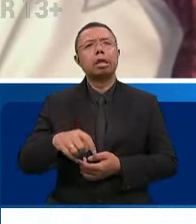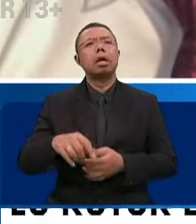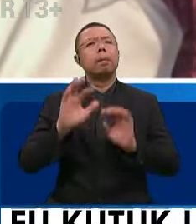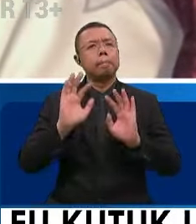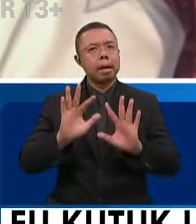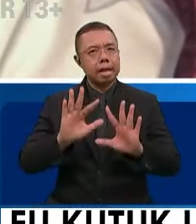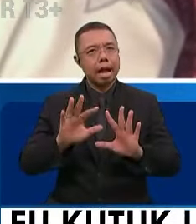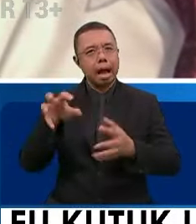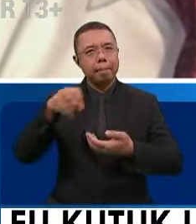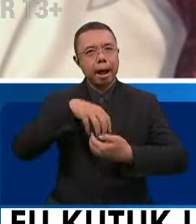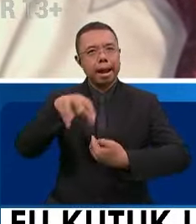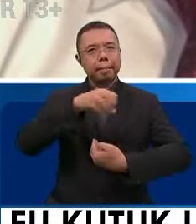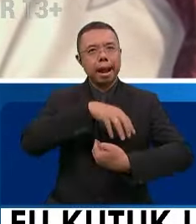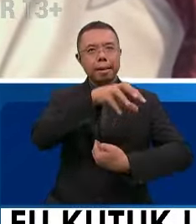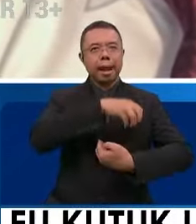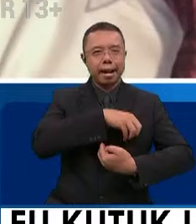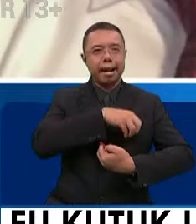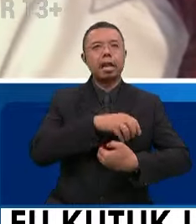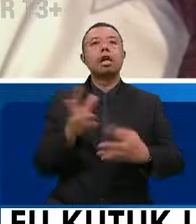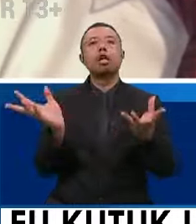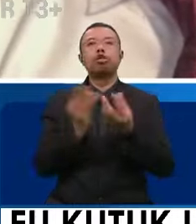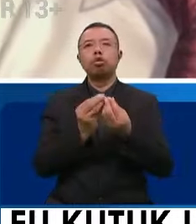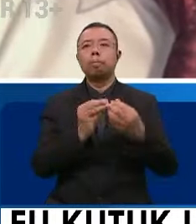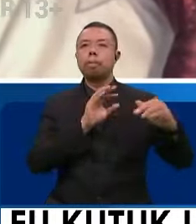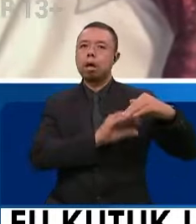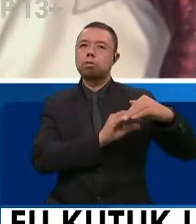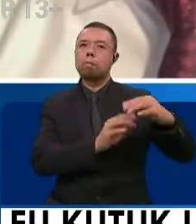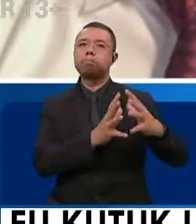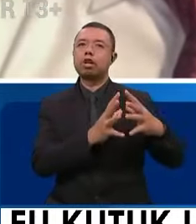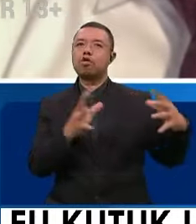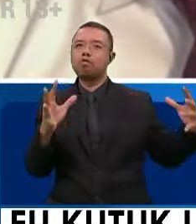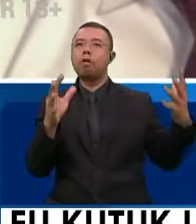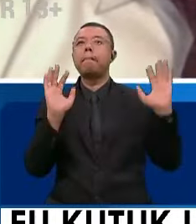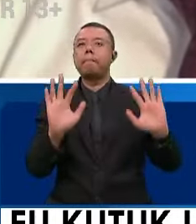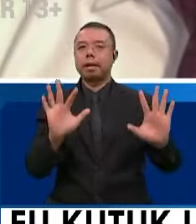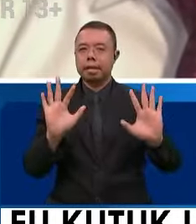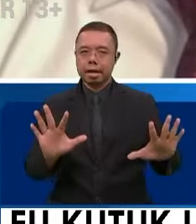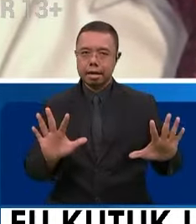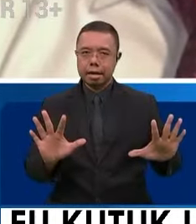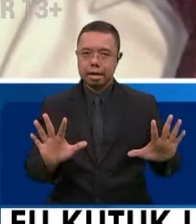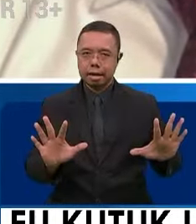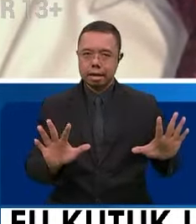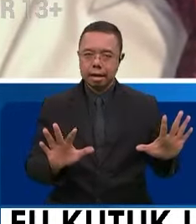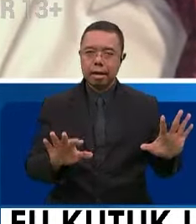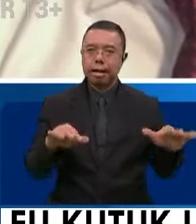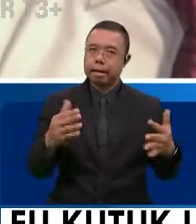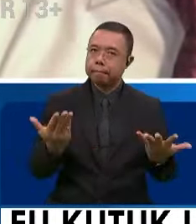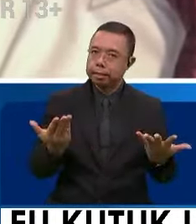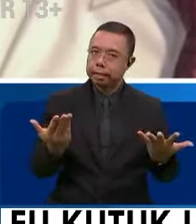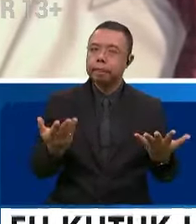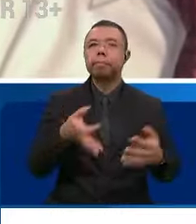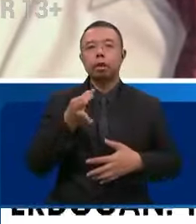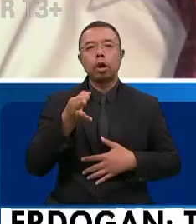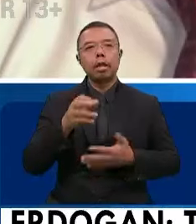kelanjutan panen sehingga stok komoditi tersebut cukup di pasar. Yeah. Namun demikian, Kota Madiun